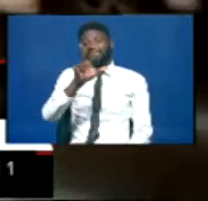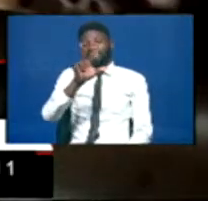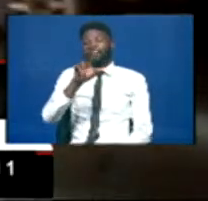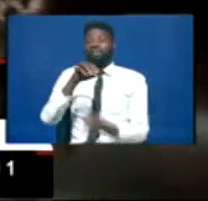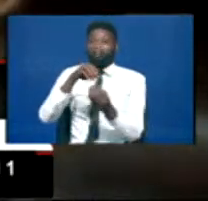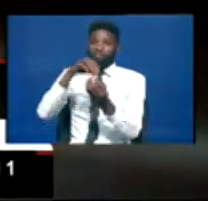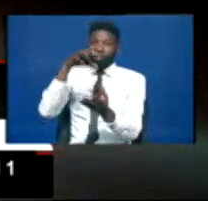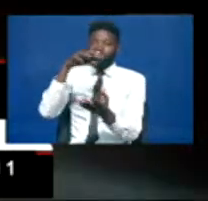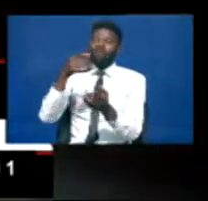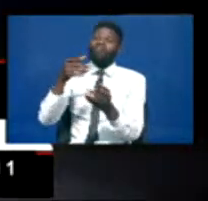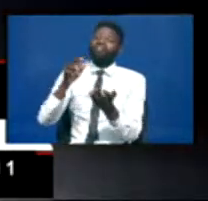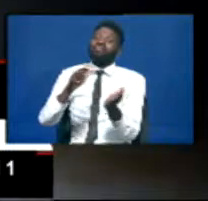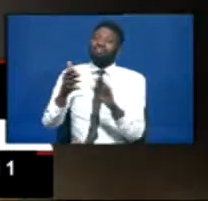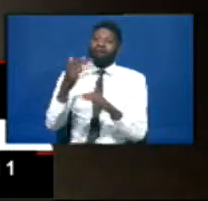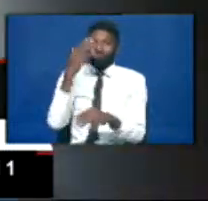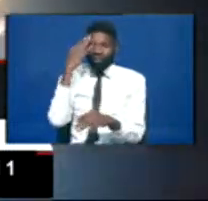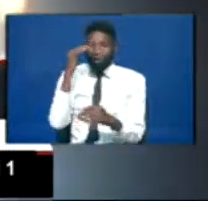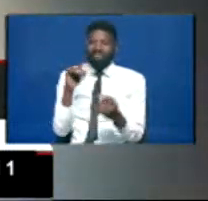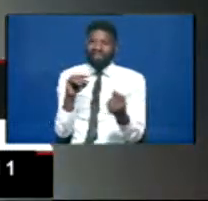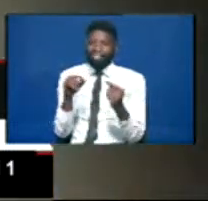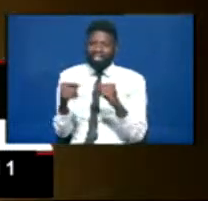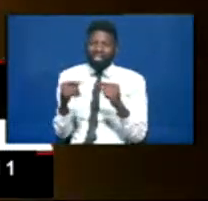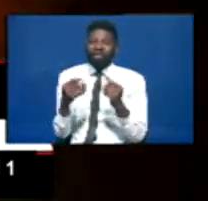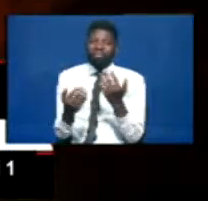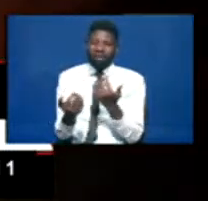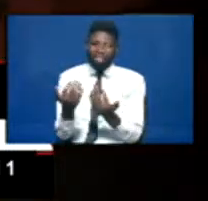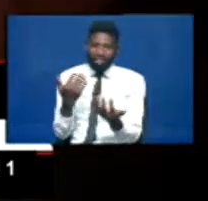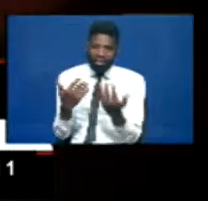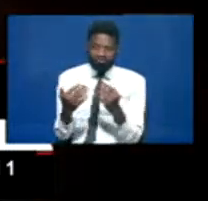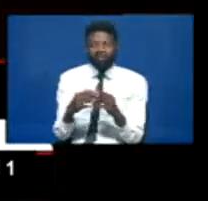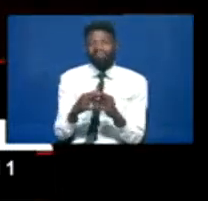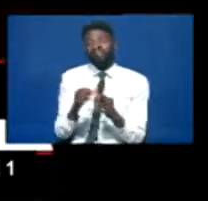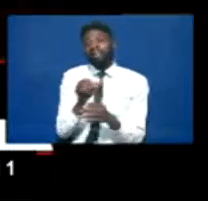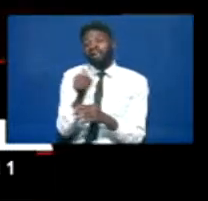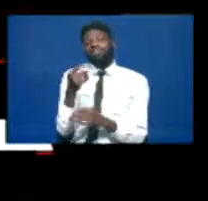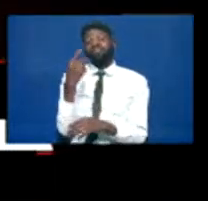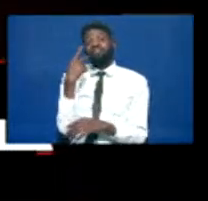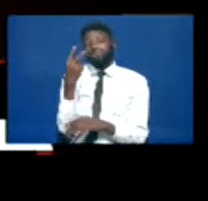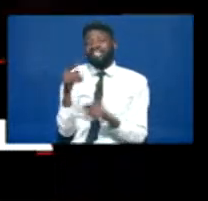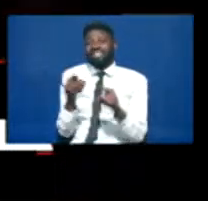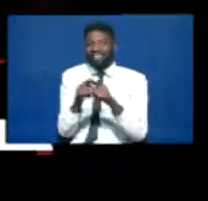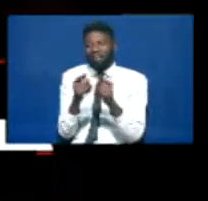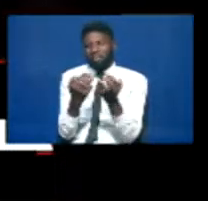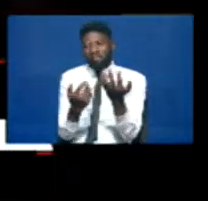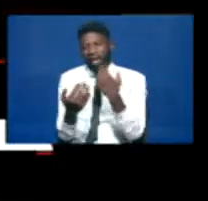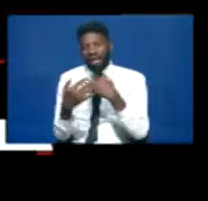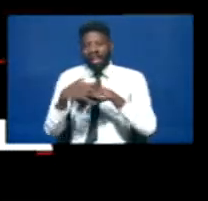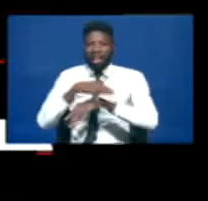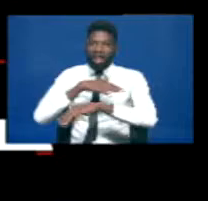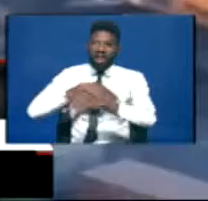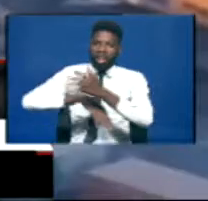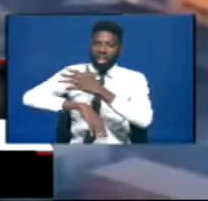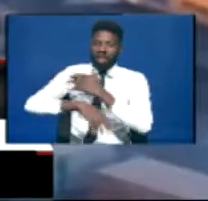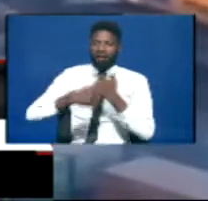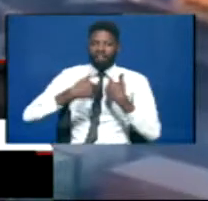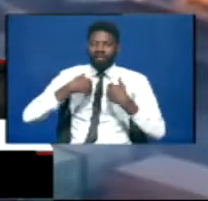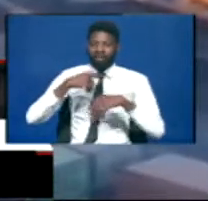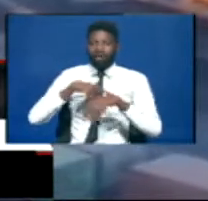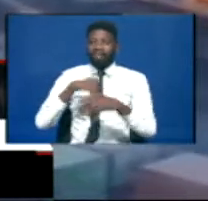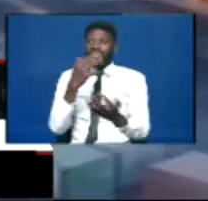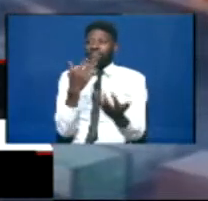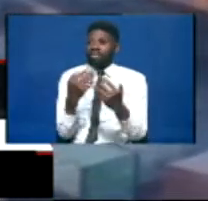majeraha. Alisema kuwa yamkini wengine 200 walipata majeraha ya kuchomeka kufuatia moto huo uliozuka